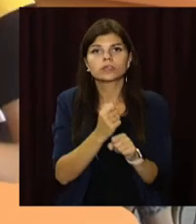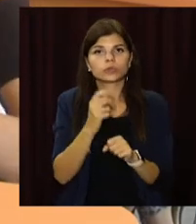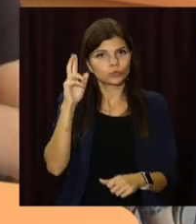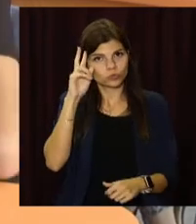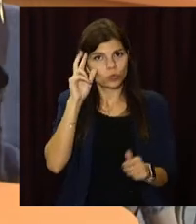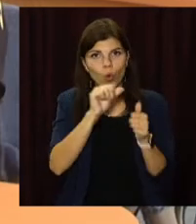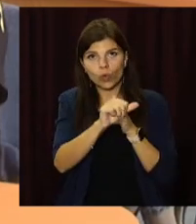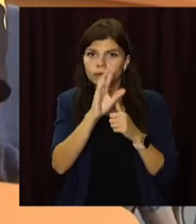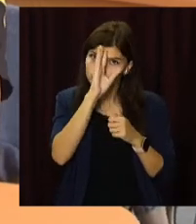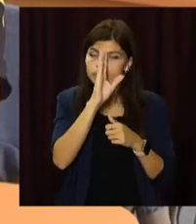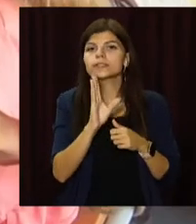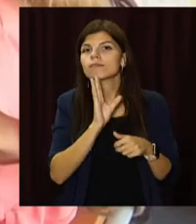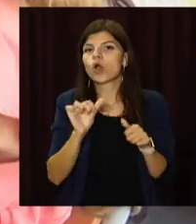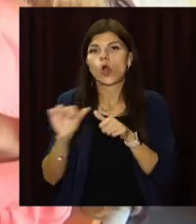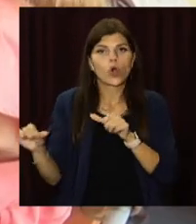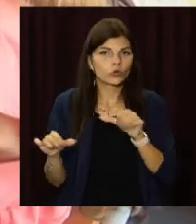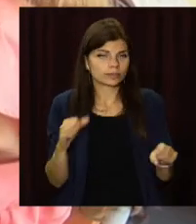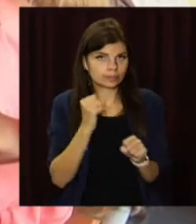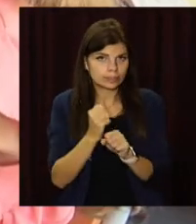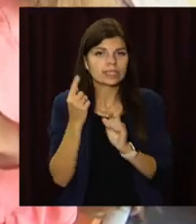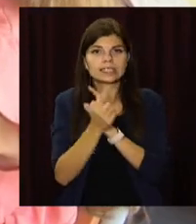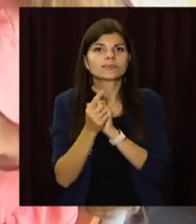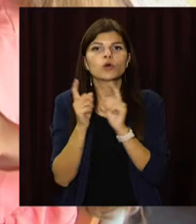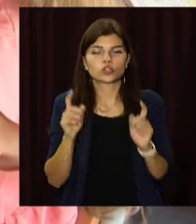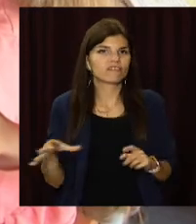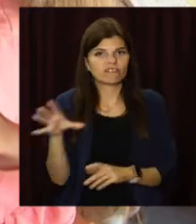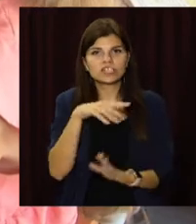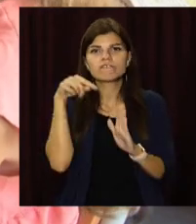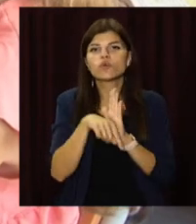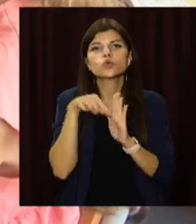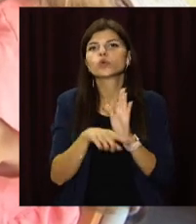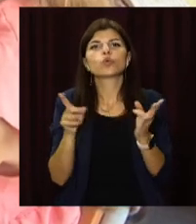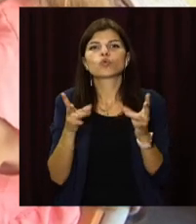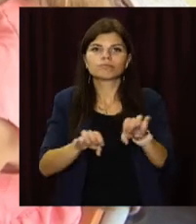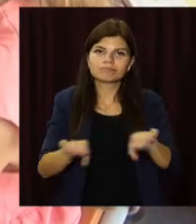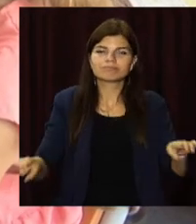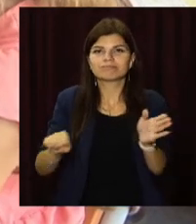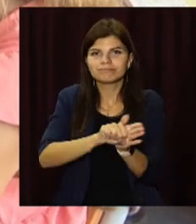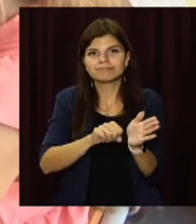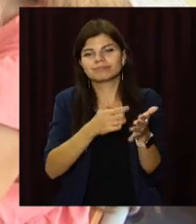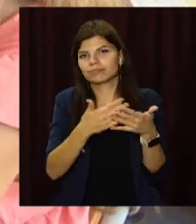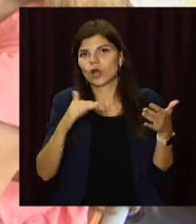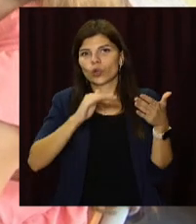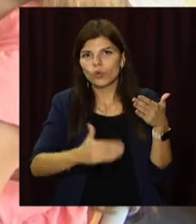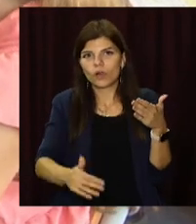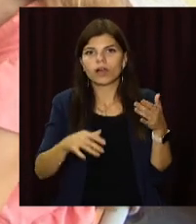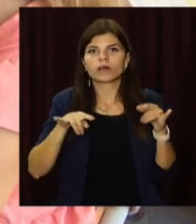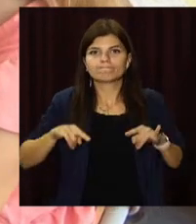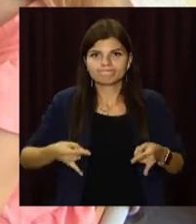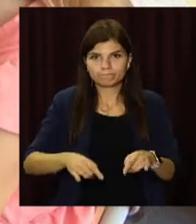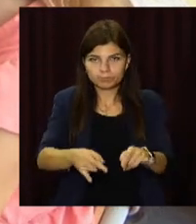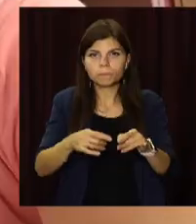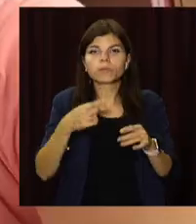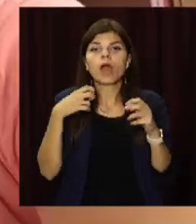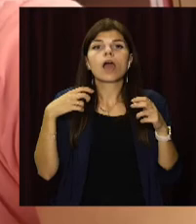2 санвузли, окремі для хлопців та дівчат. Замінили також всі внутрішні комунікації, у коридорах та на сходах уклали кафе. У